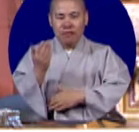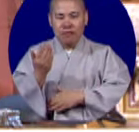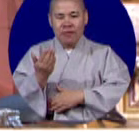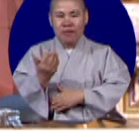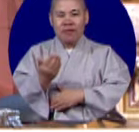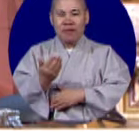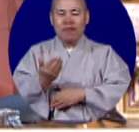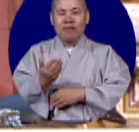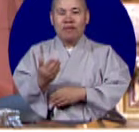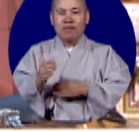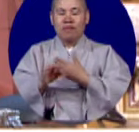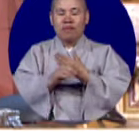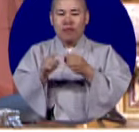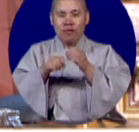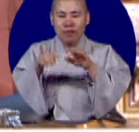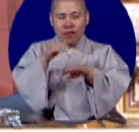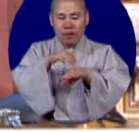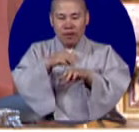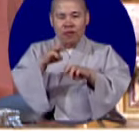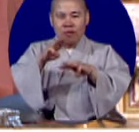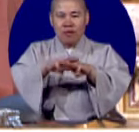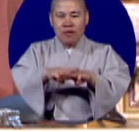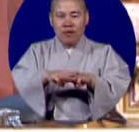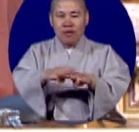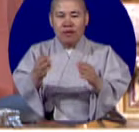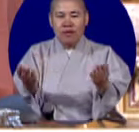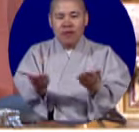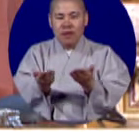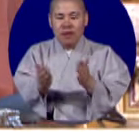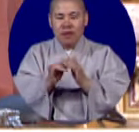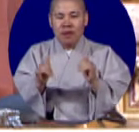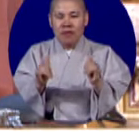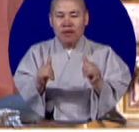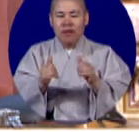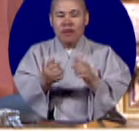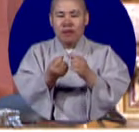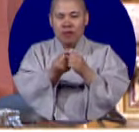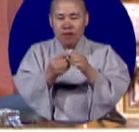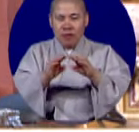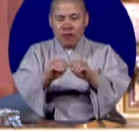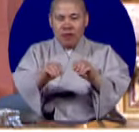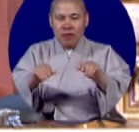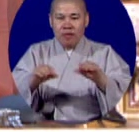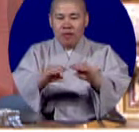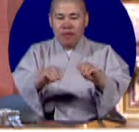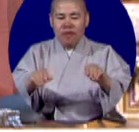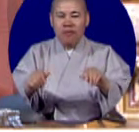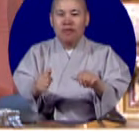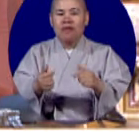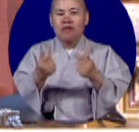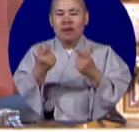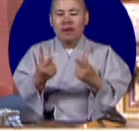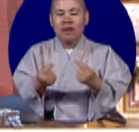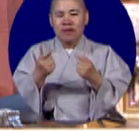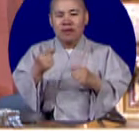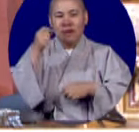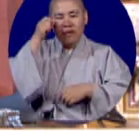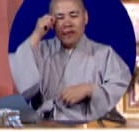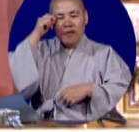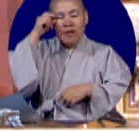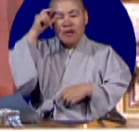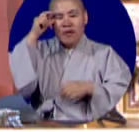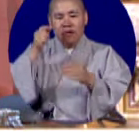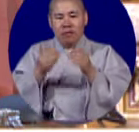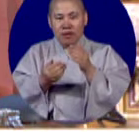그럼 수행이라고 하는 건 농부가 그 종자 파종하는 것과 같다 이거죠. 깨달음이라고 하는 건 거기서 싹 나는